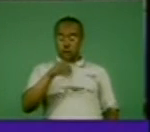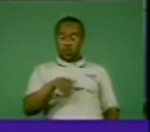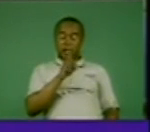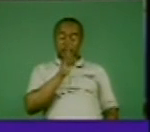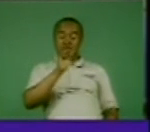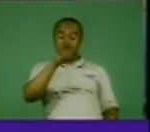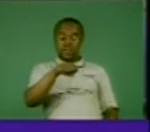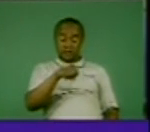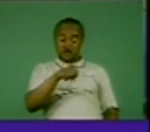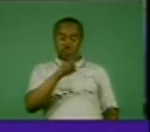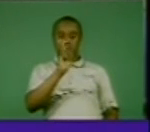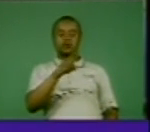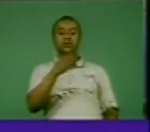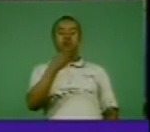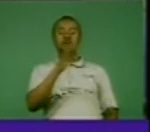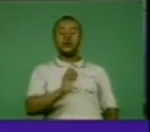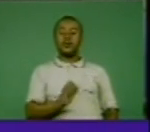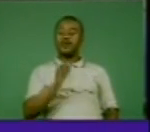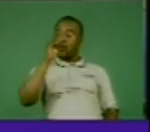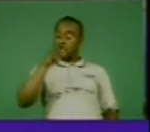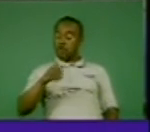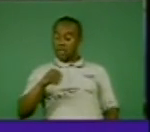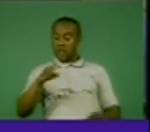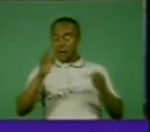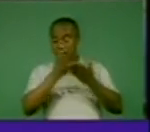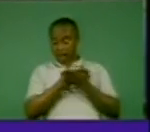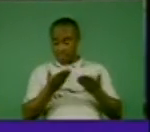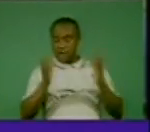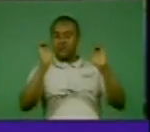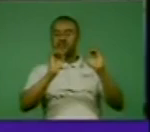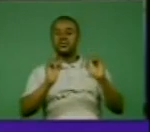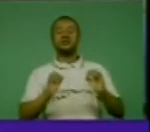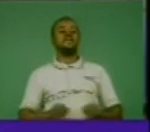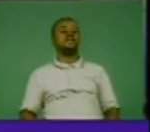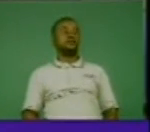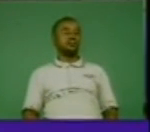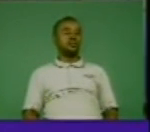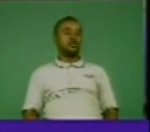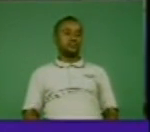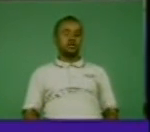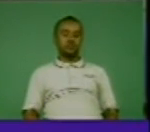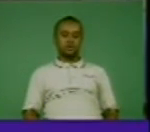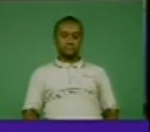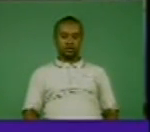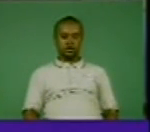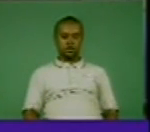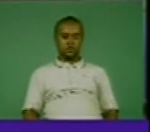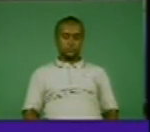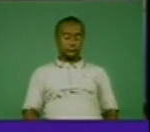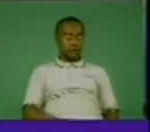kwenye kila ibara. Hapakuwa na kura ya hapana. Kura ya hapana kwa kila ibara ilikuwa kura